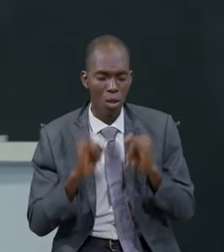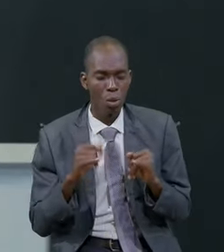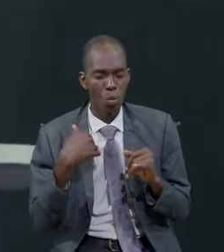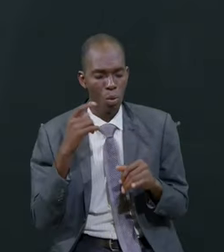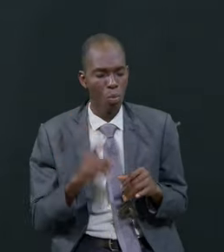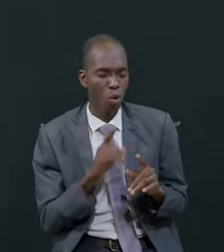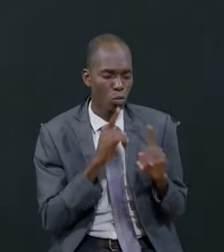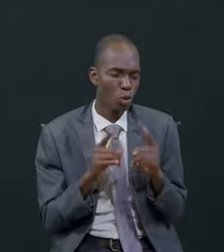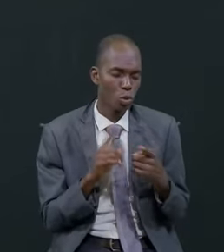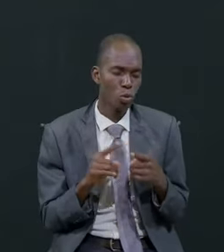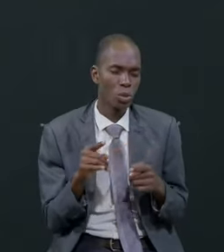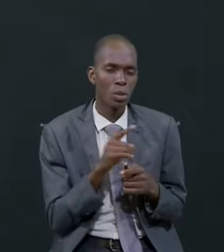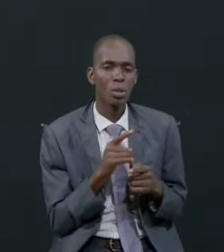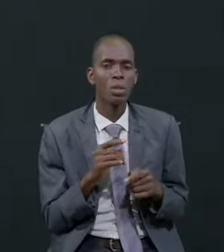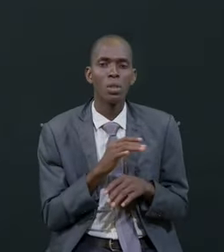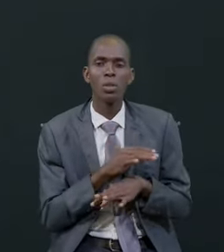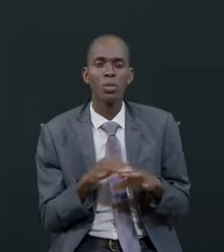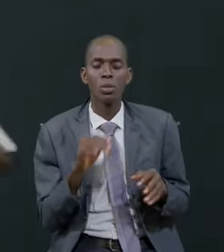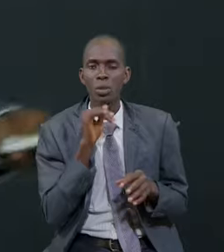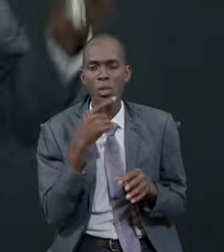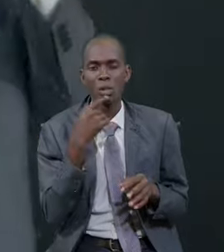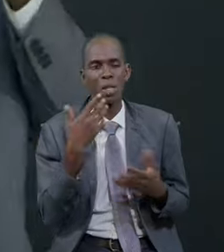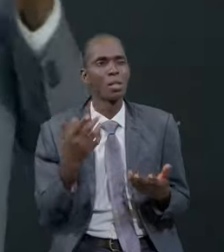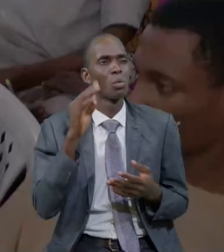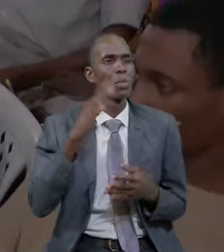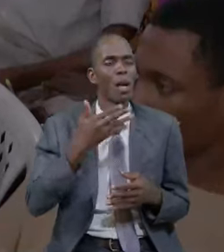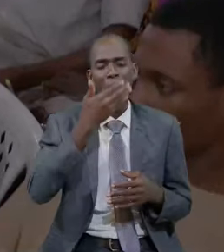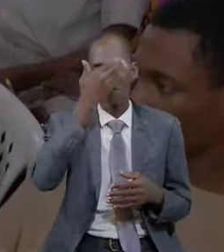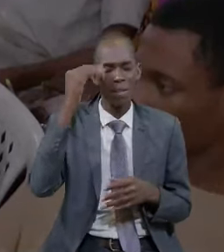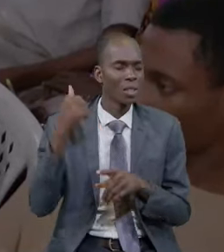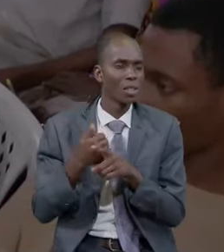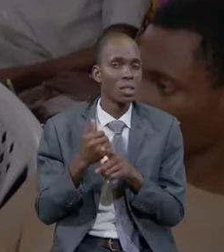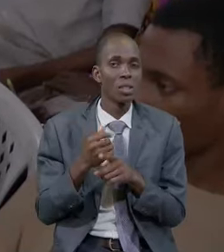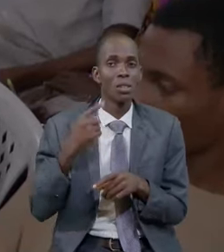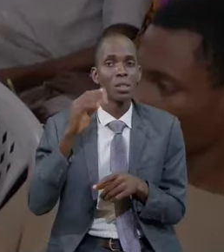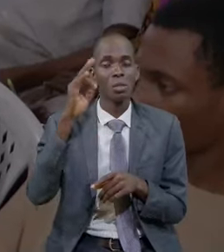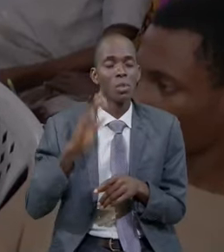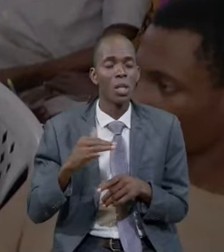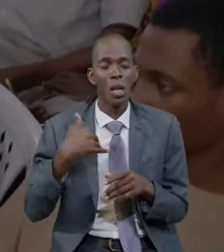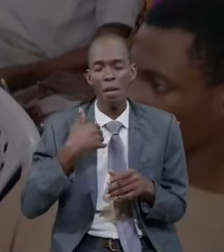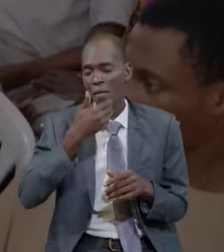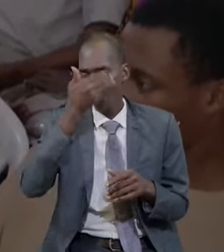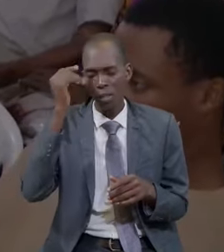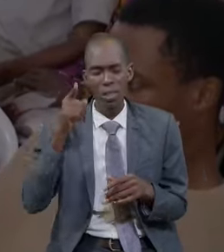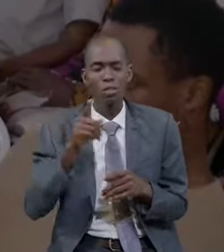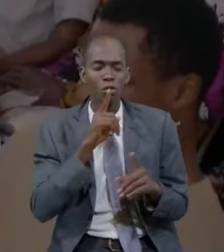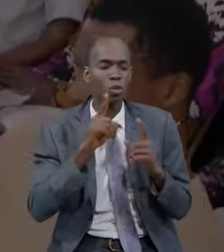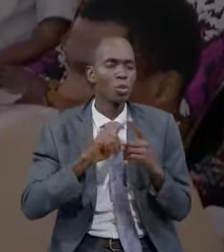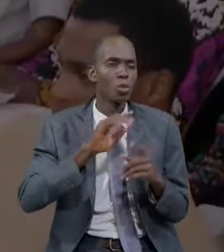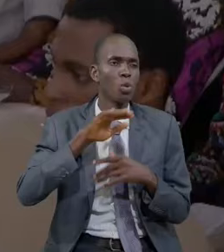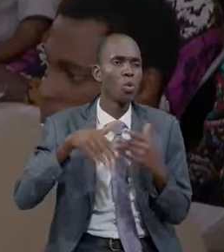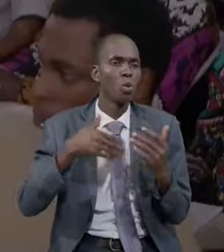pas, oh, le prédicateur s'oublie. Non, il ne sait pas qu'il parle au monde entier. Oui, le monde